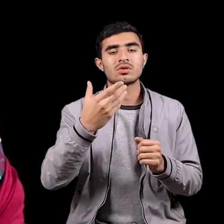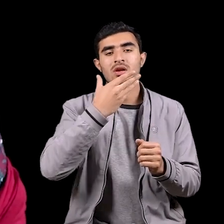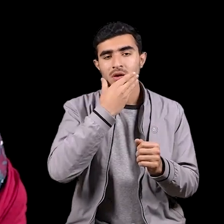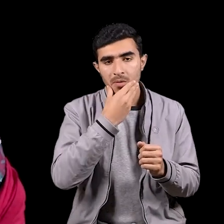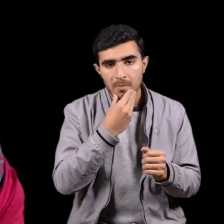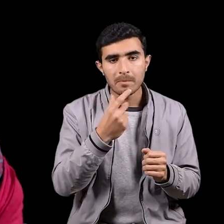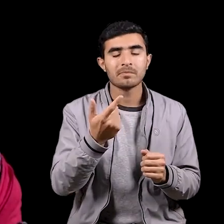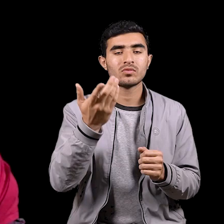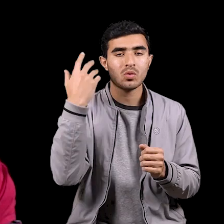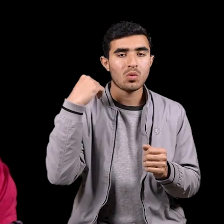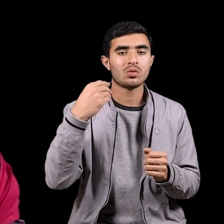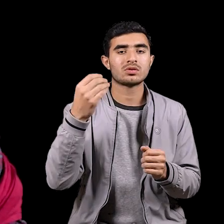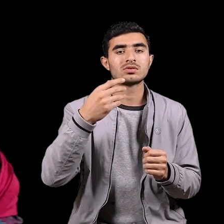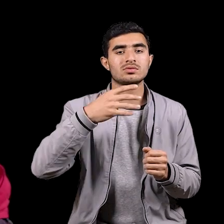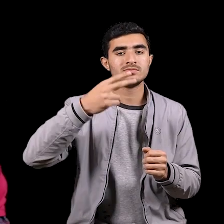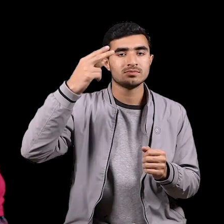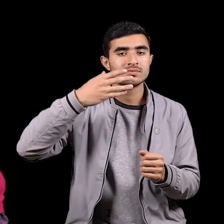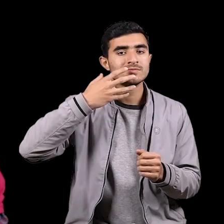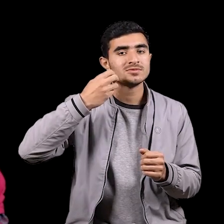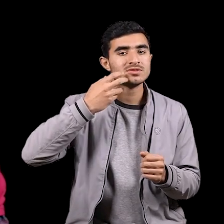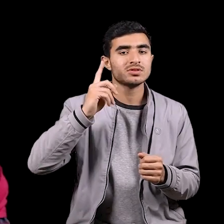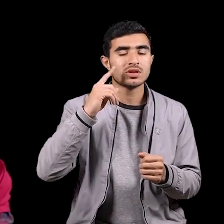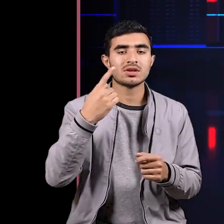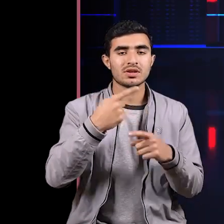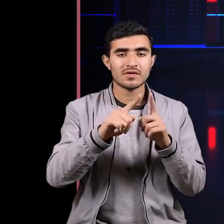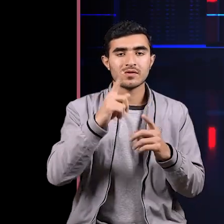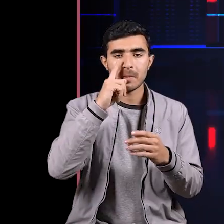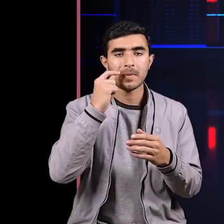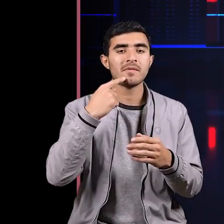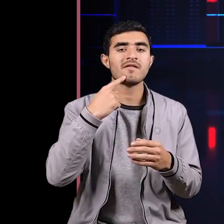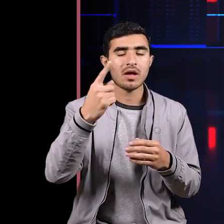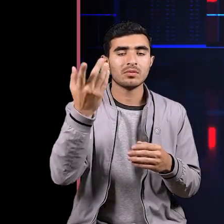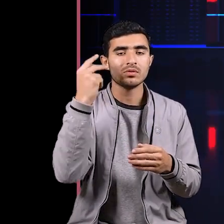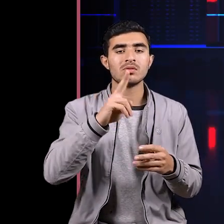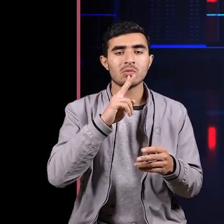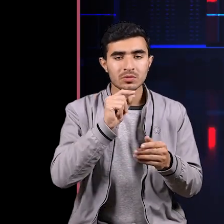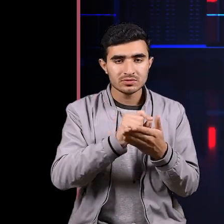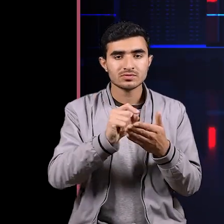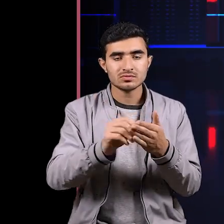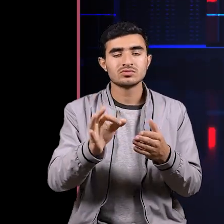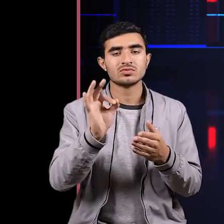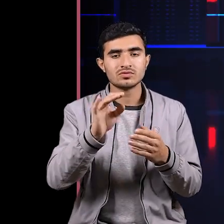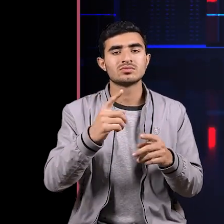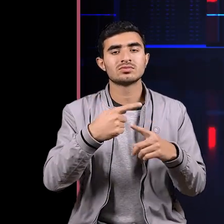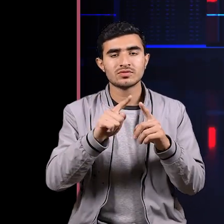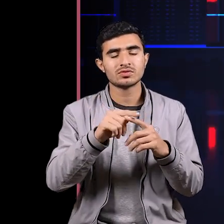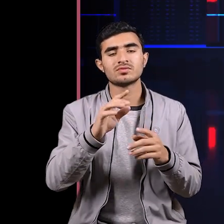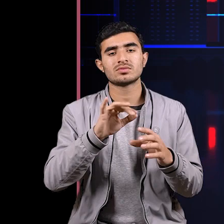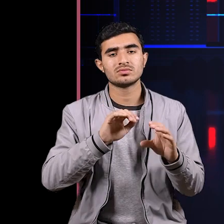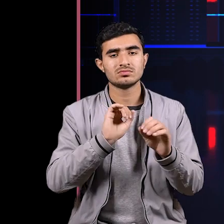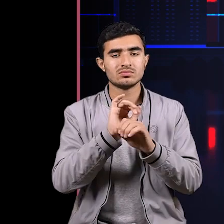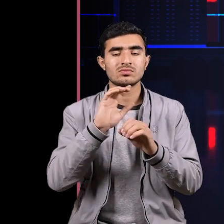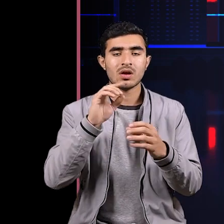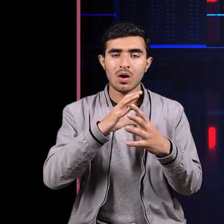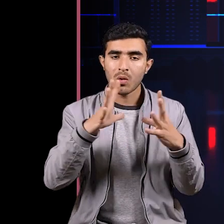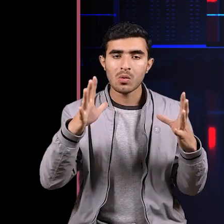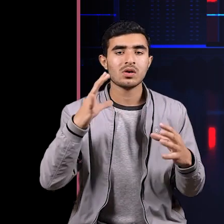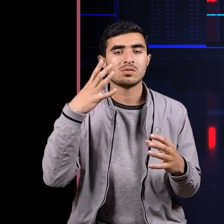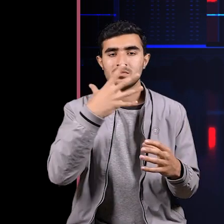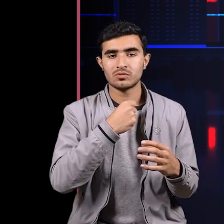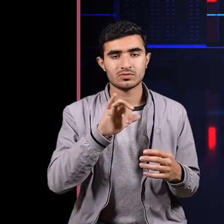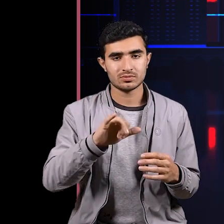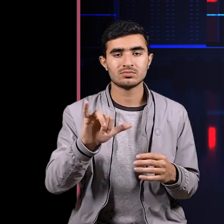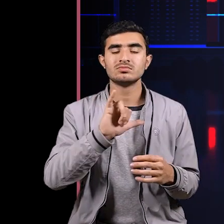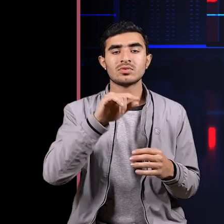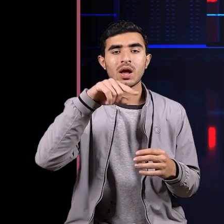विज़डम उनकी बातों में, उनकी कहानियों में छुपा हुआ है। उन तारीखी मकामात का भी इन कहानियों में ज़िक्र है, जिसमें मोहनजोदड़ो